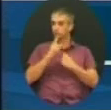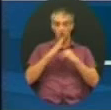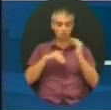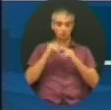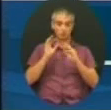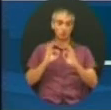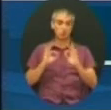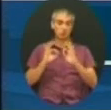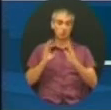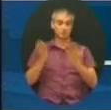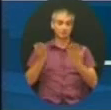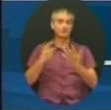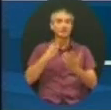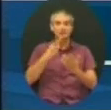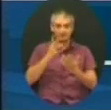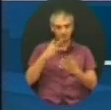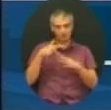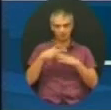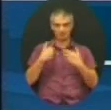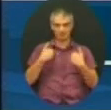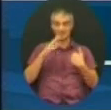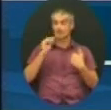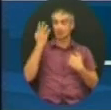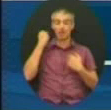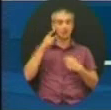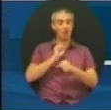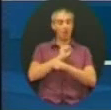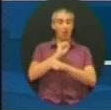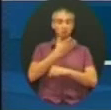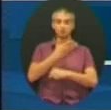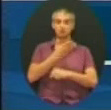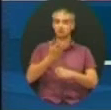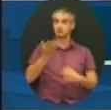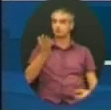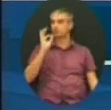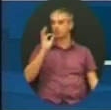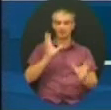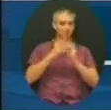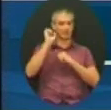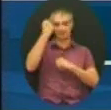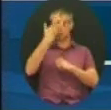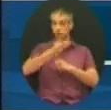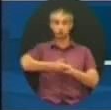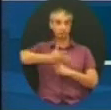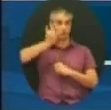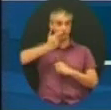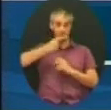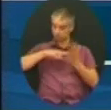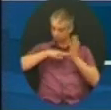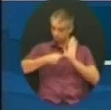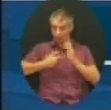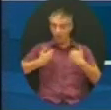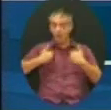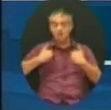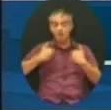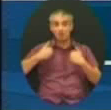כלום. וזה מה שחרה לי, כלומר, אם הייתה שם האופוזיציה של המחנה הציוני, שהייתה מתיחה בפניו